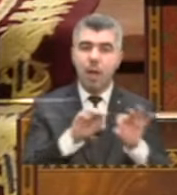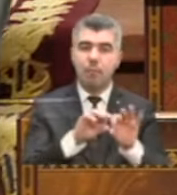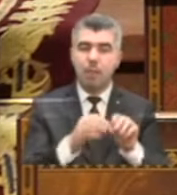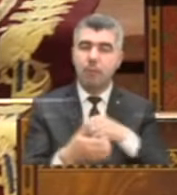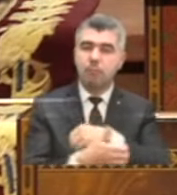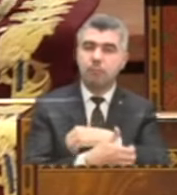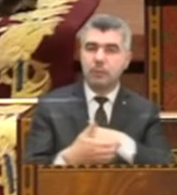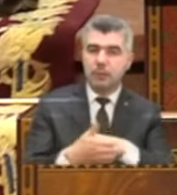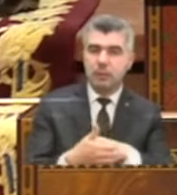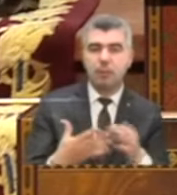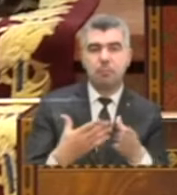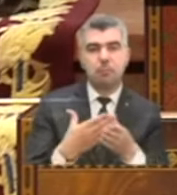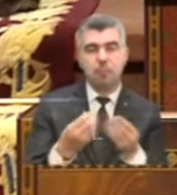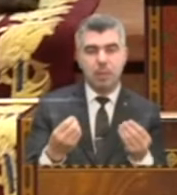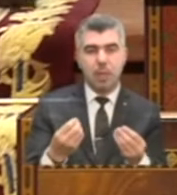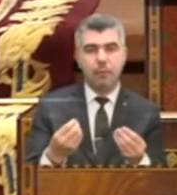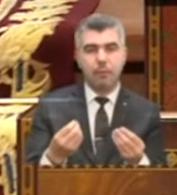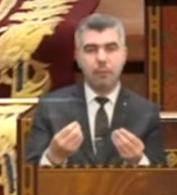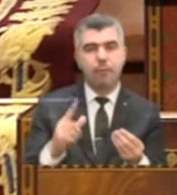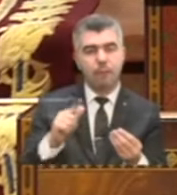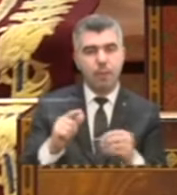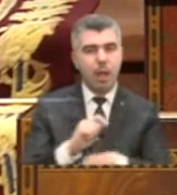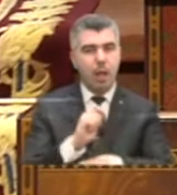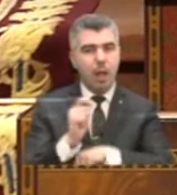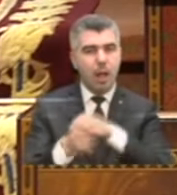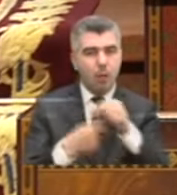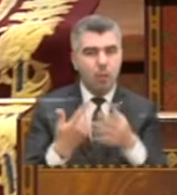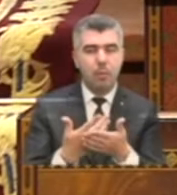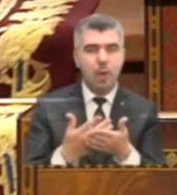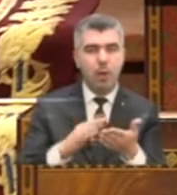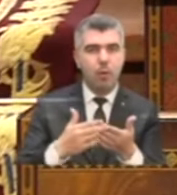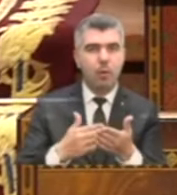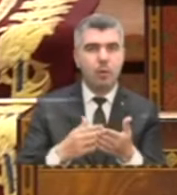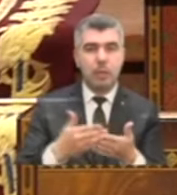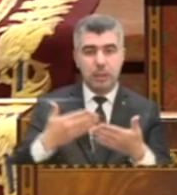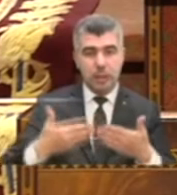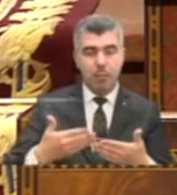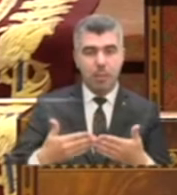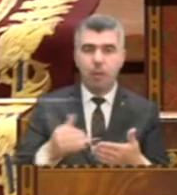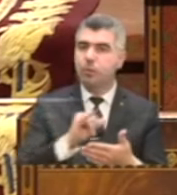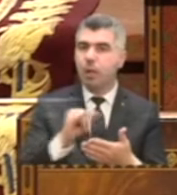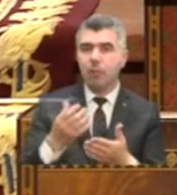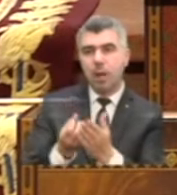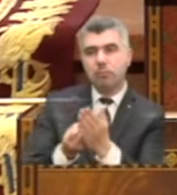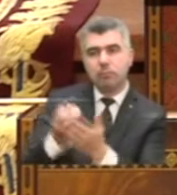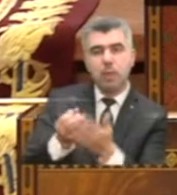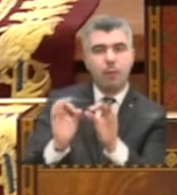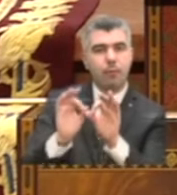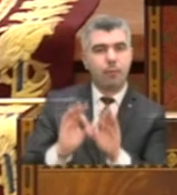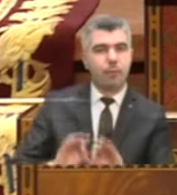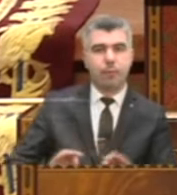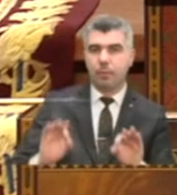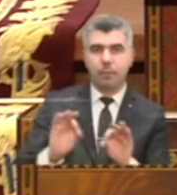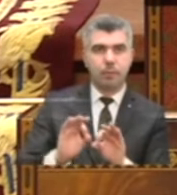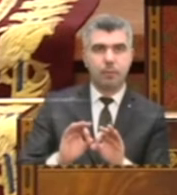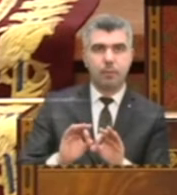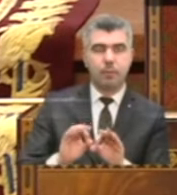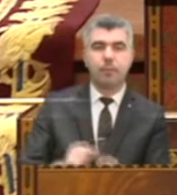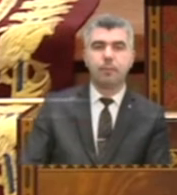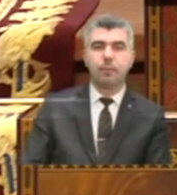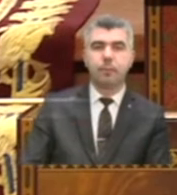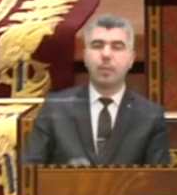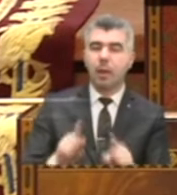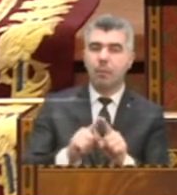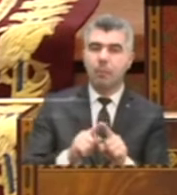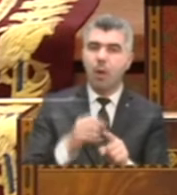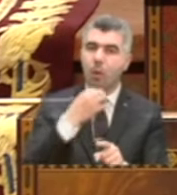وأسر فقيرة وأسر في البوادي والقرى، اللي لحد الآن مازال ما وصلتهم المعلومة. وعلى هذا الاساس حنا كنطلبوا